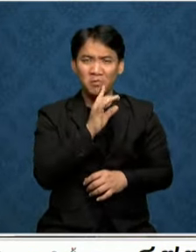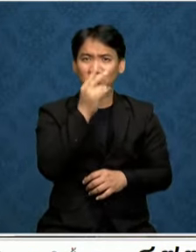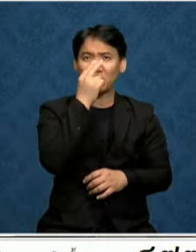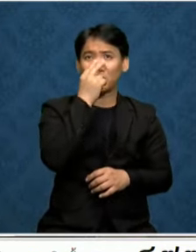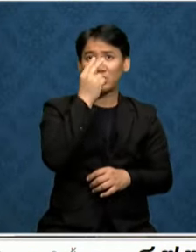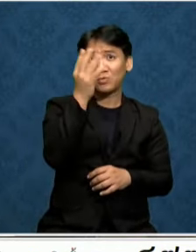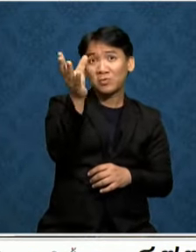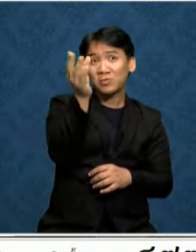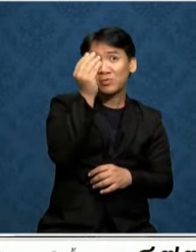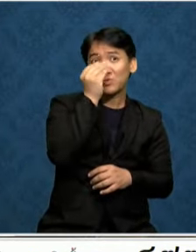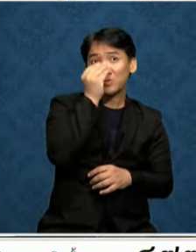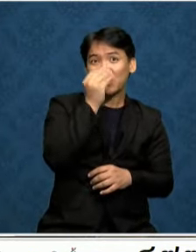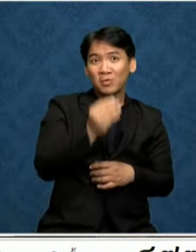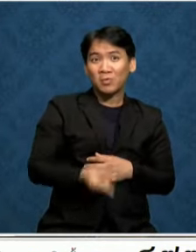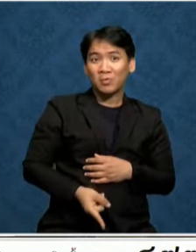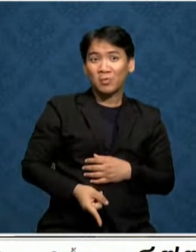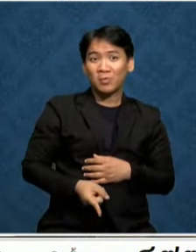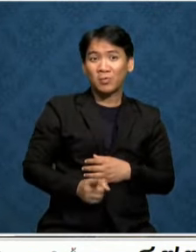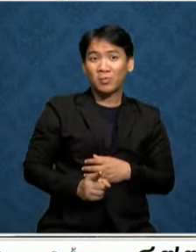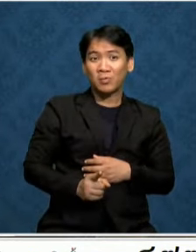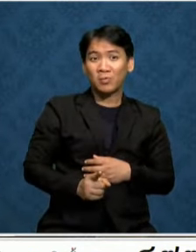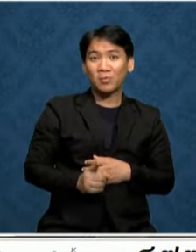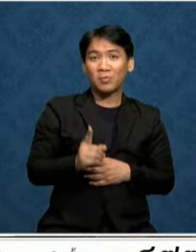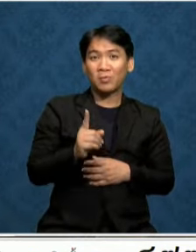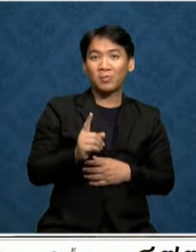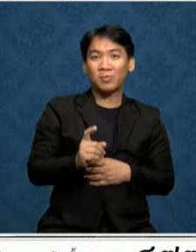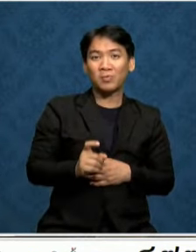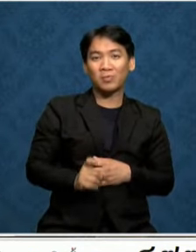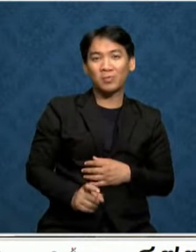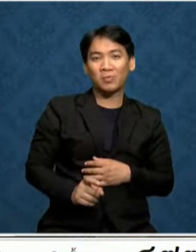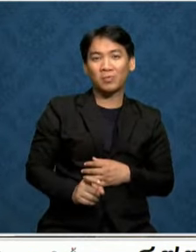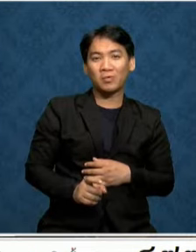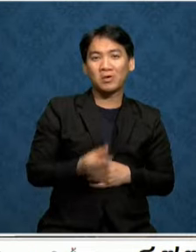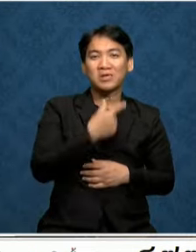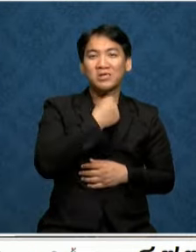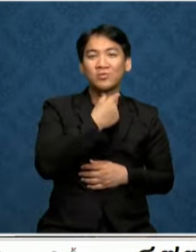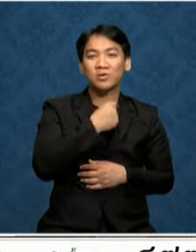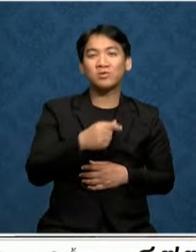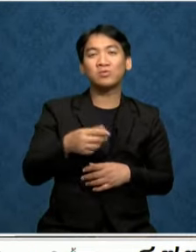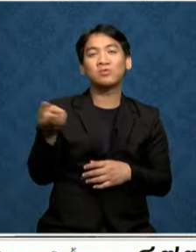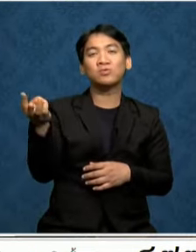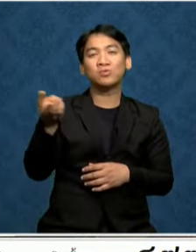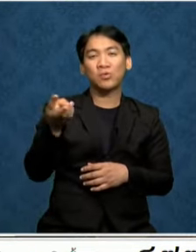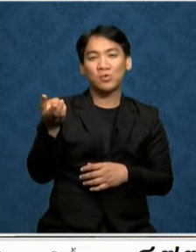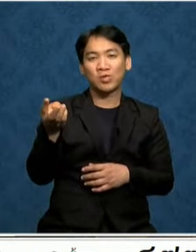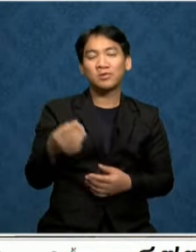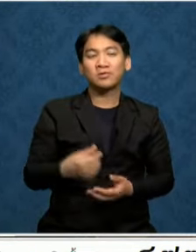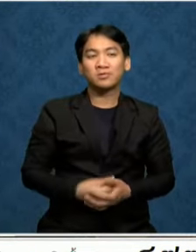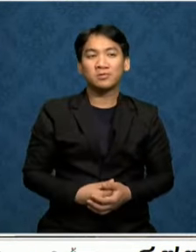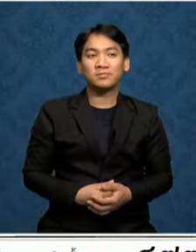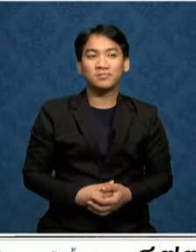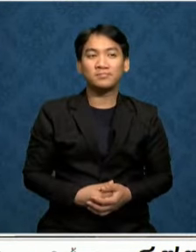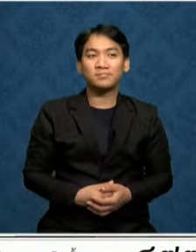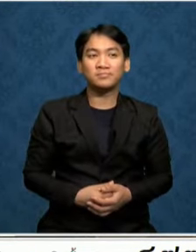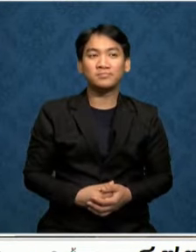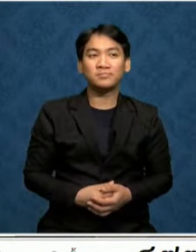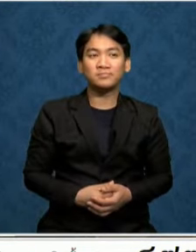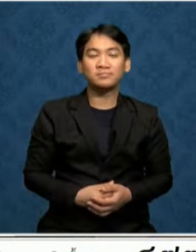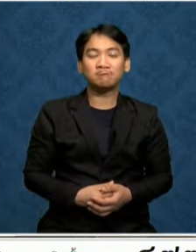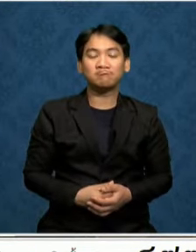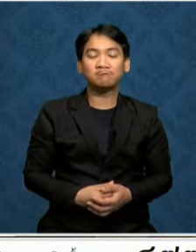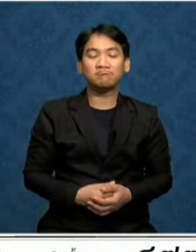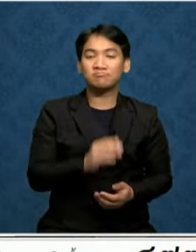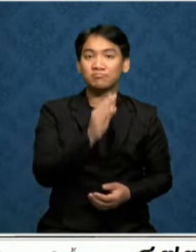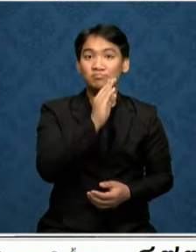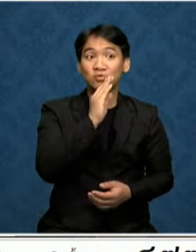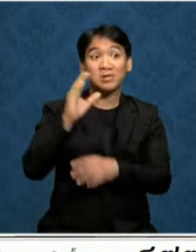เราลดลงครับอยู่แล้วครับแล้วก็นี่เป็นข้อที่ผมกังวลผมจึงบอกว่าถ้ามีเนื้อหาที่มีความรุนแรง